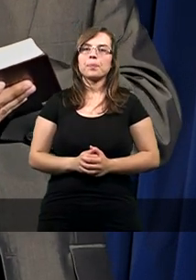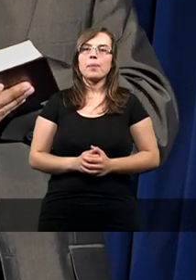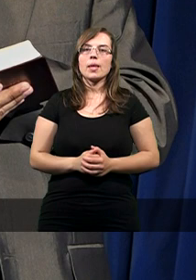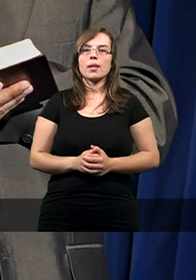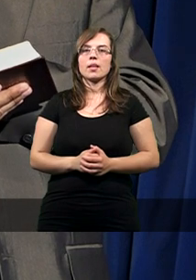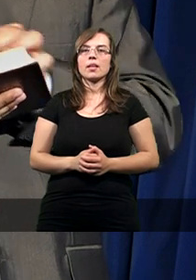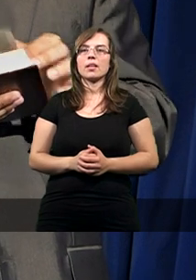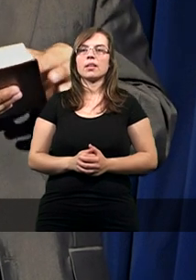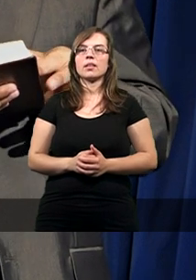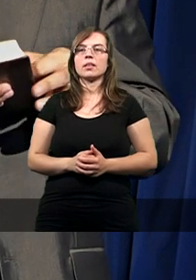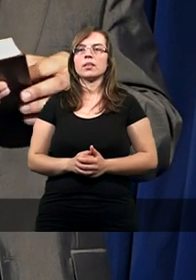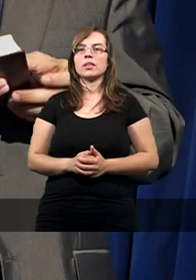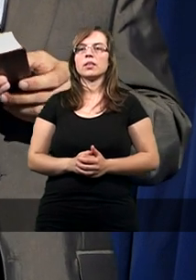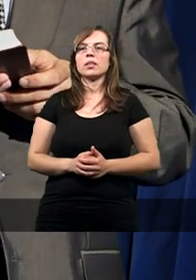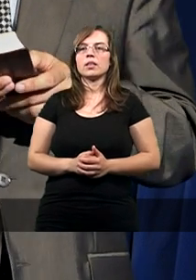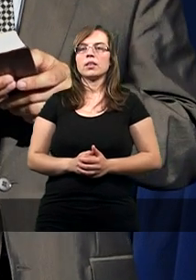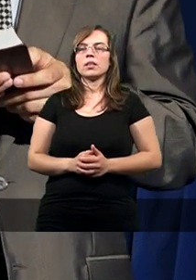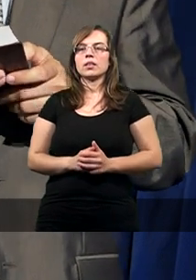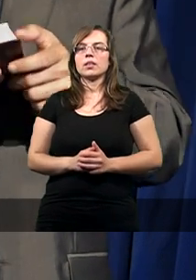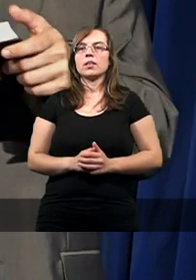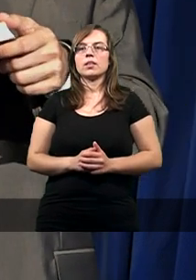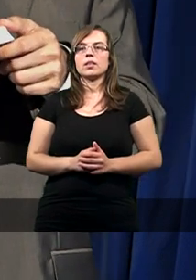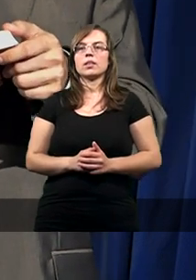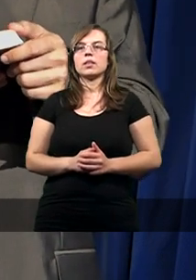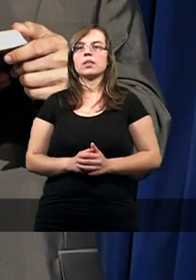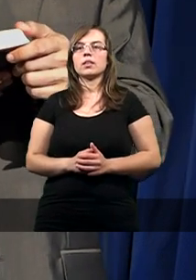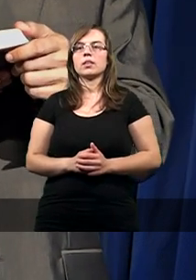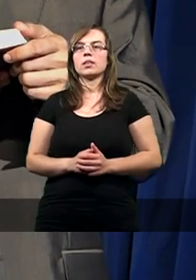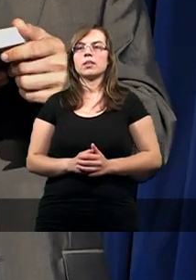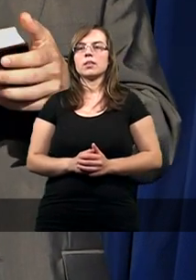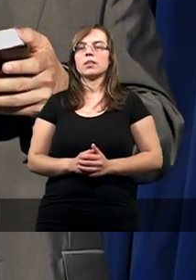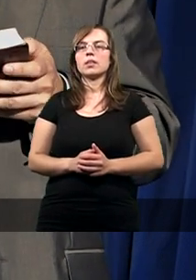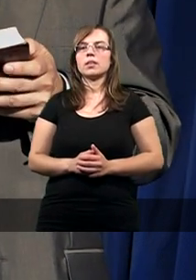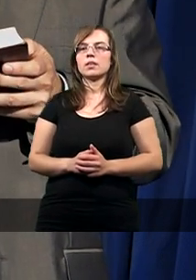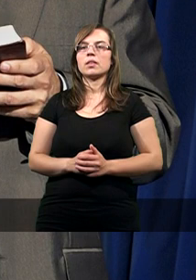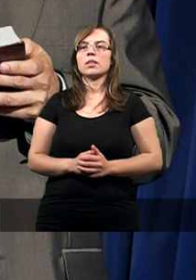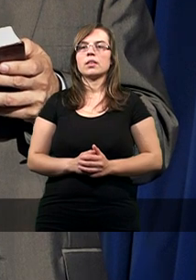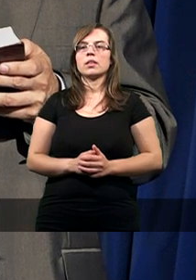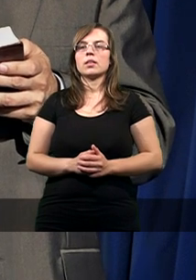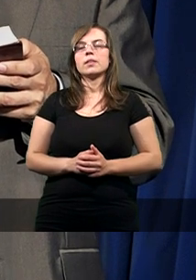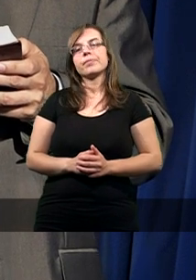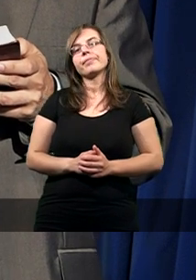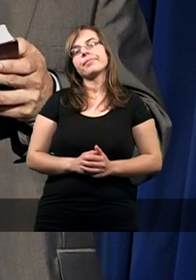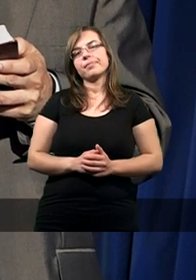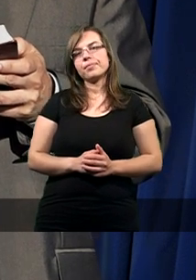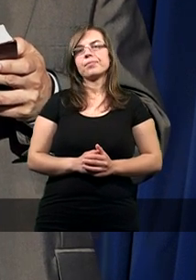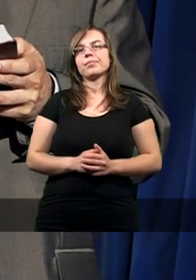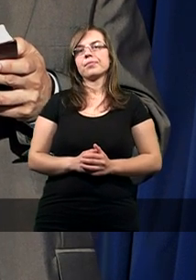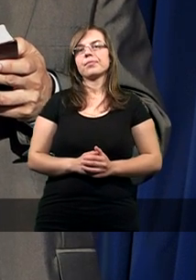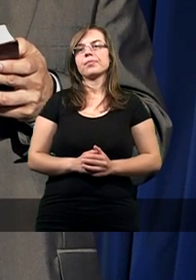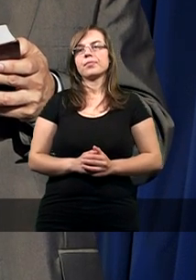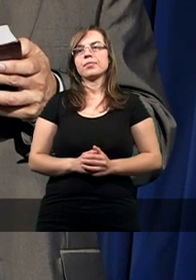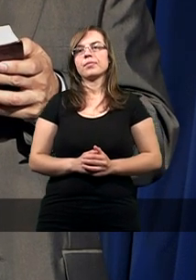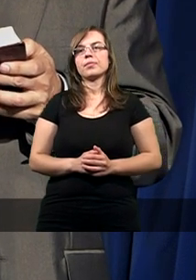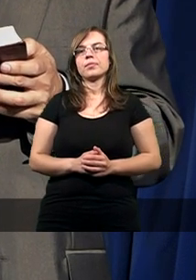verse 38, came to pass now, as they went, that he entered into a certain village, and a certain woman named Martha received him into